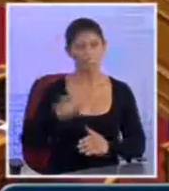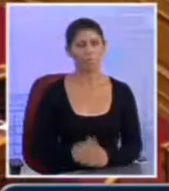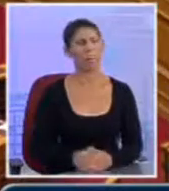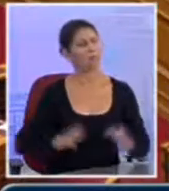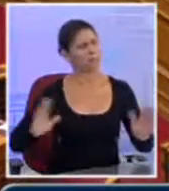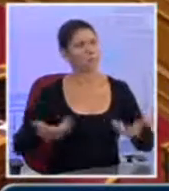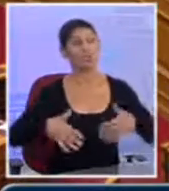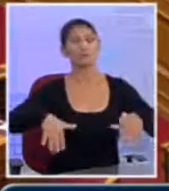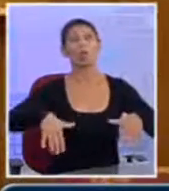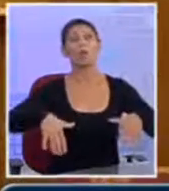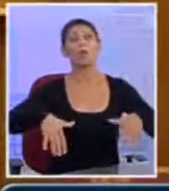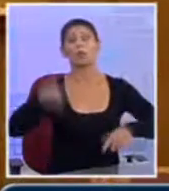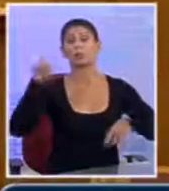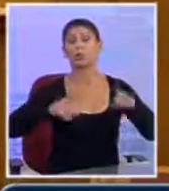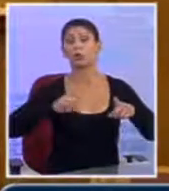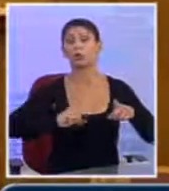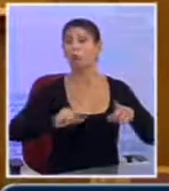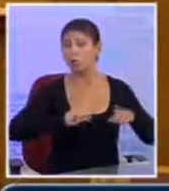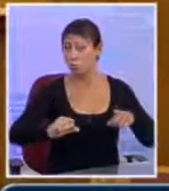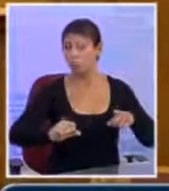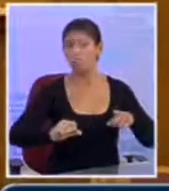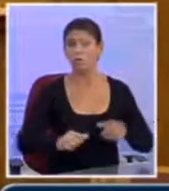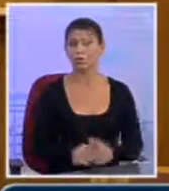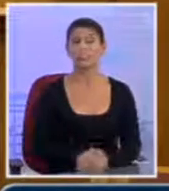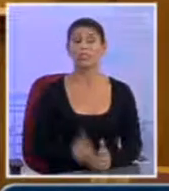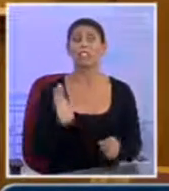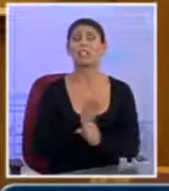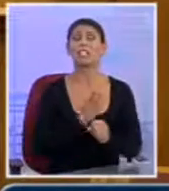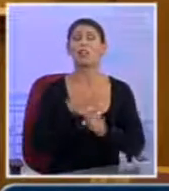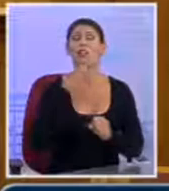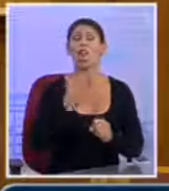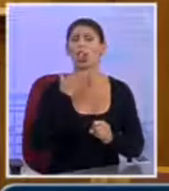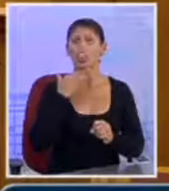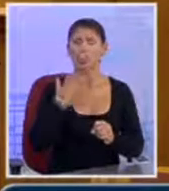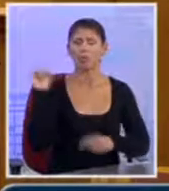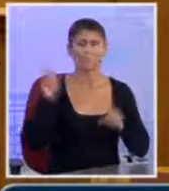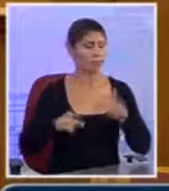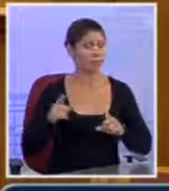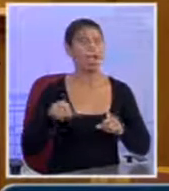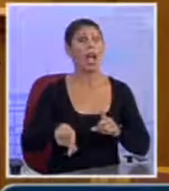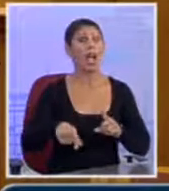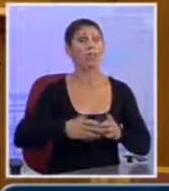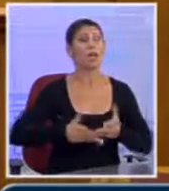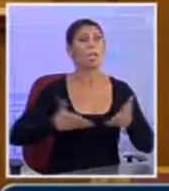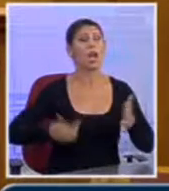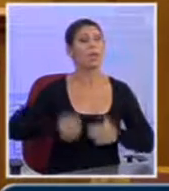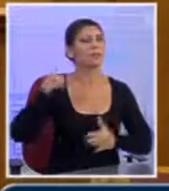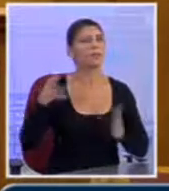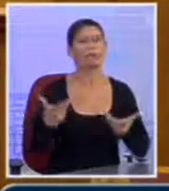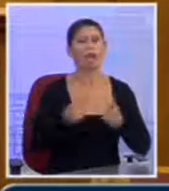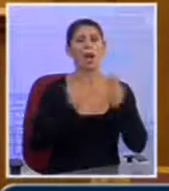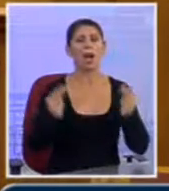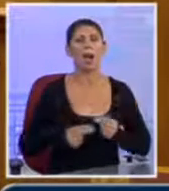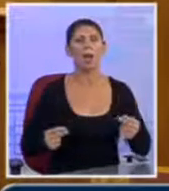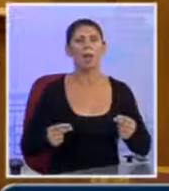την τρομοκρατία του φόβου και την καταστροφολογία, ήταν αποτέλεσμα